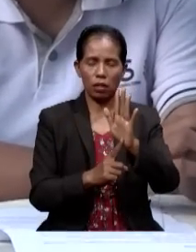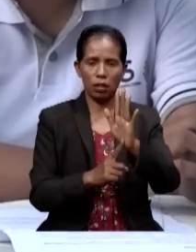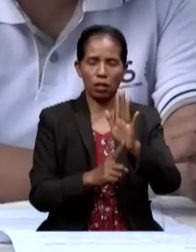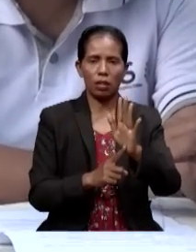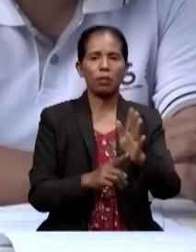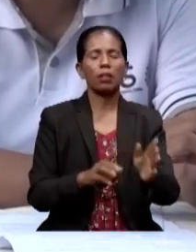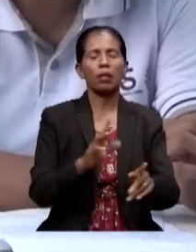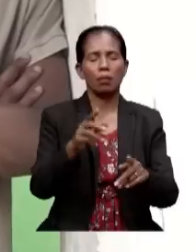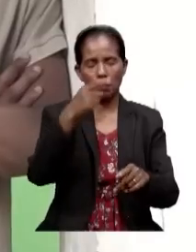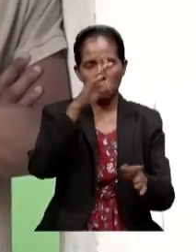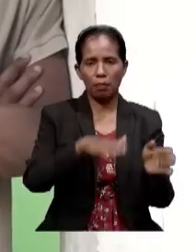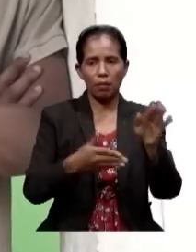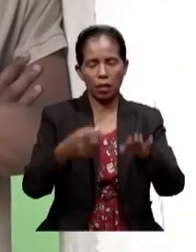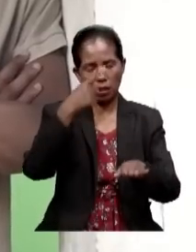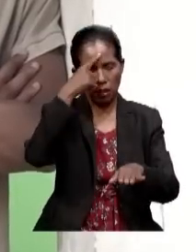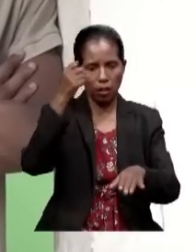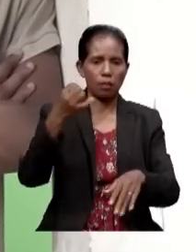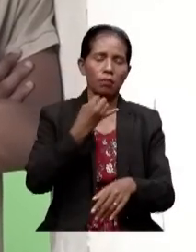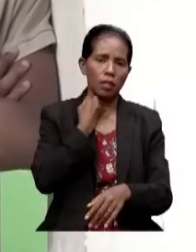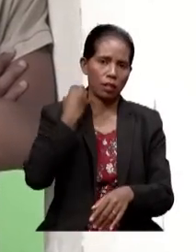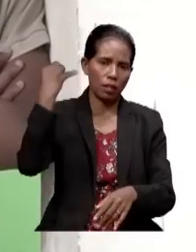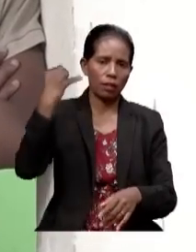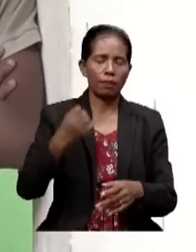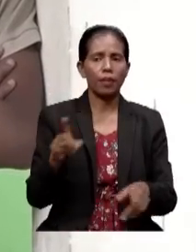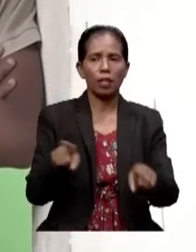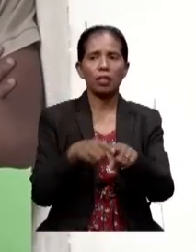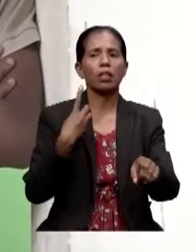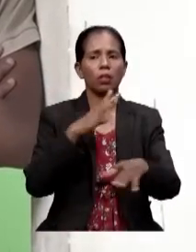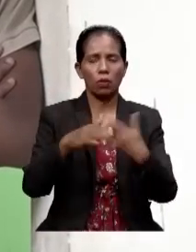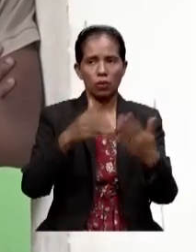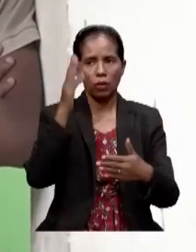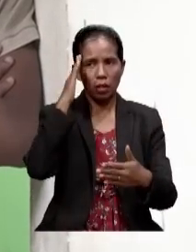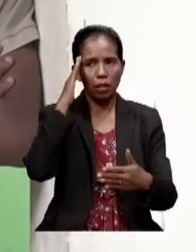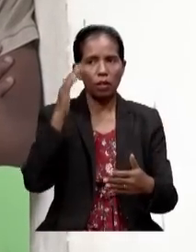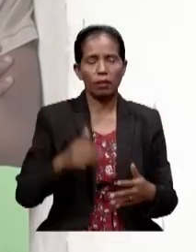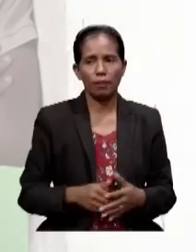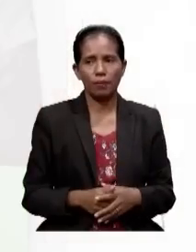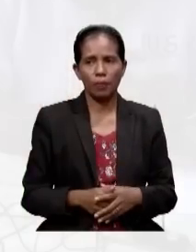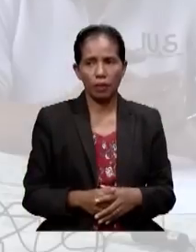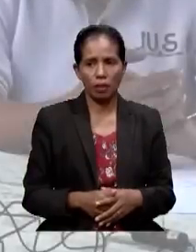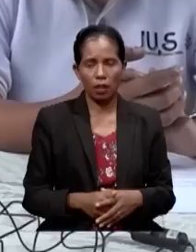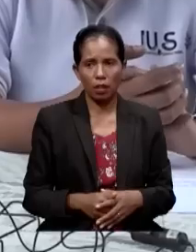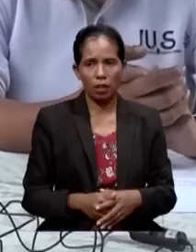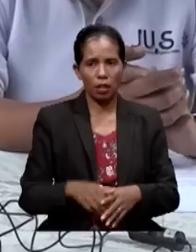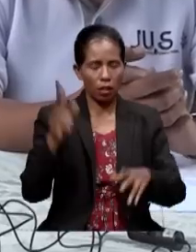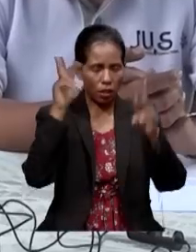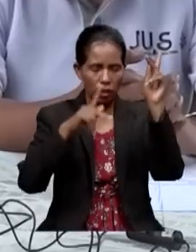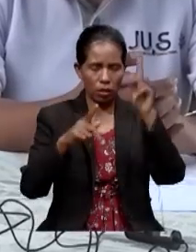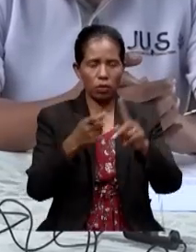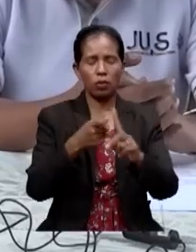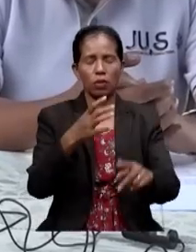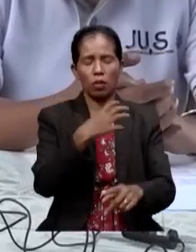mate tamba taraan. Hanesan ito to tatene kazu husi sela polisi kai